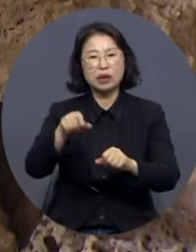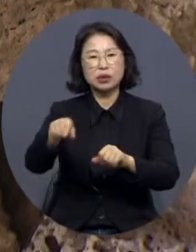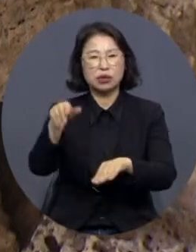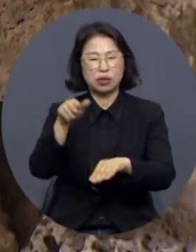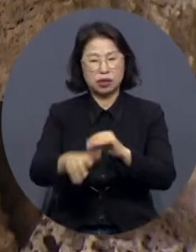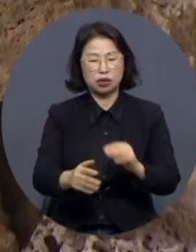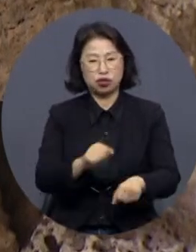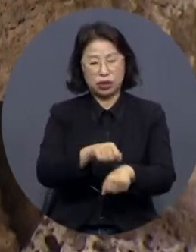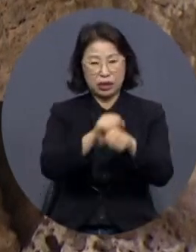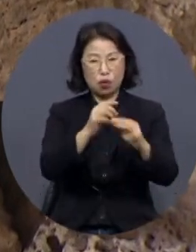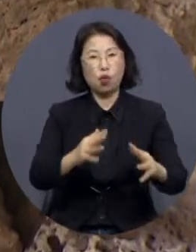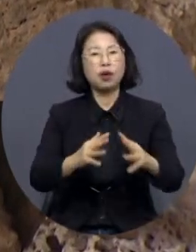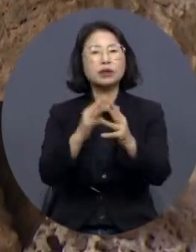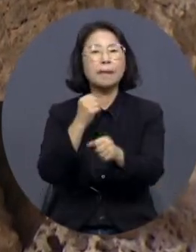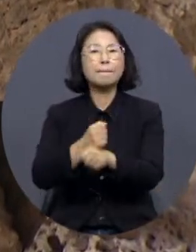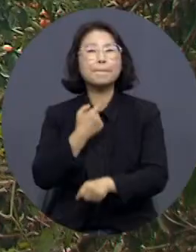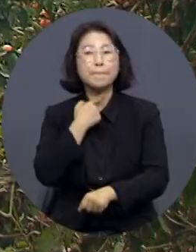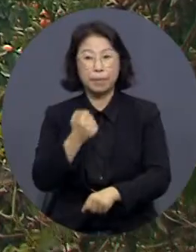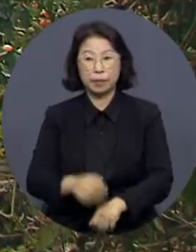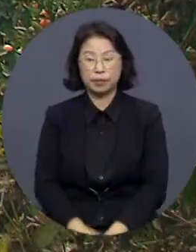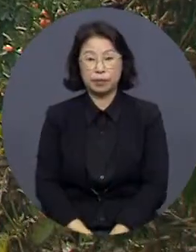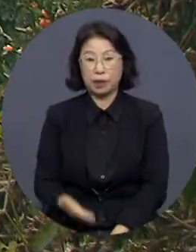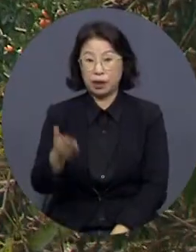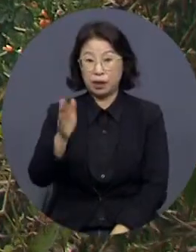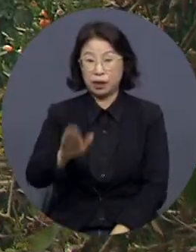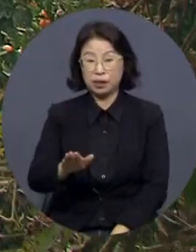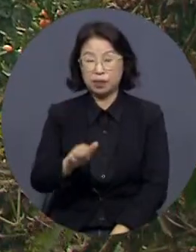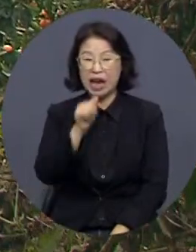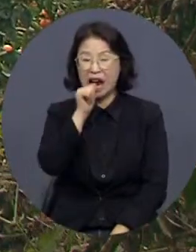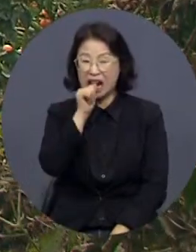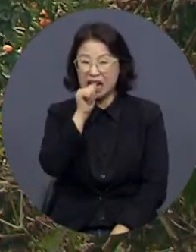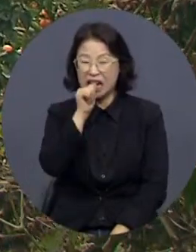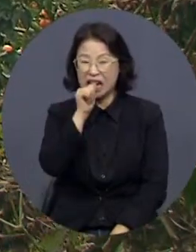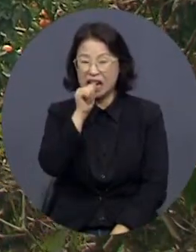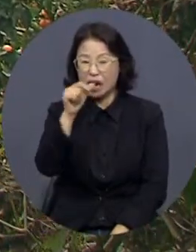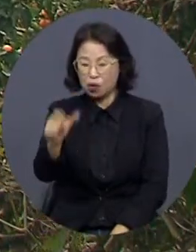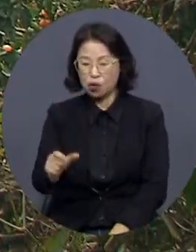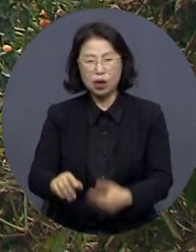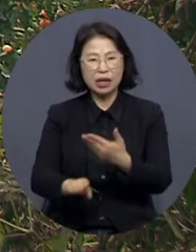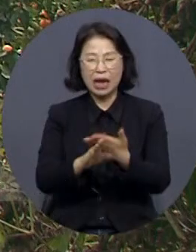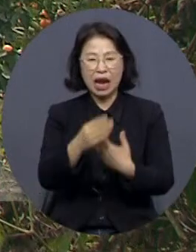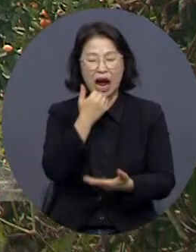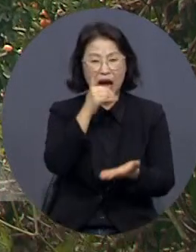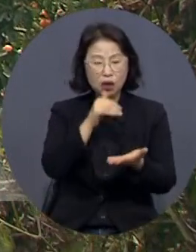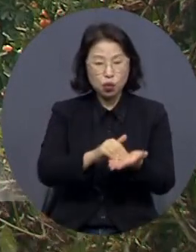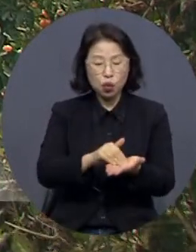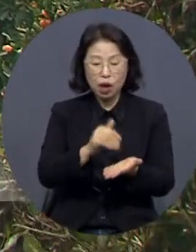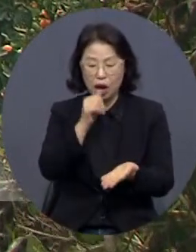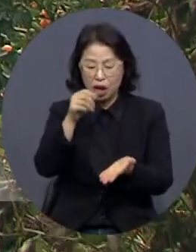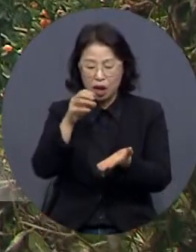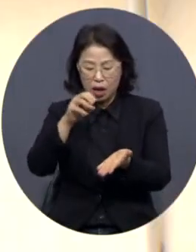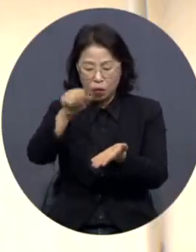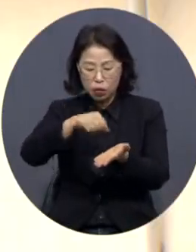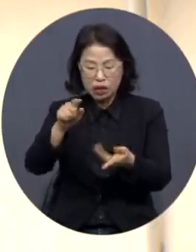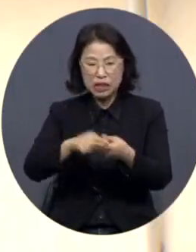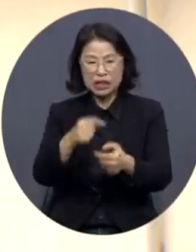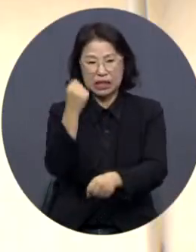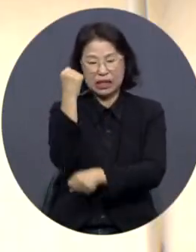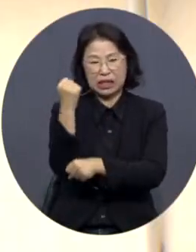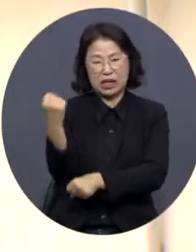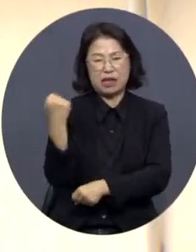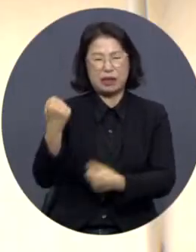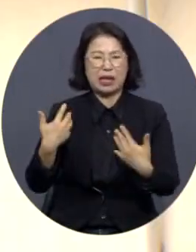방식으로 창고를 만들었습니다 하지만 철근 콘크리트와 달리 돌과 콘크리트 블록은 서로를 지탱하는 힘이